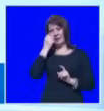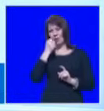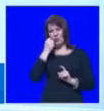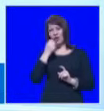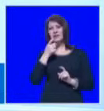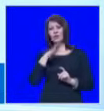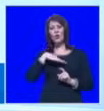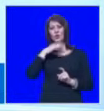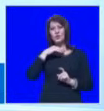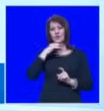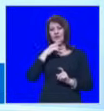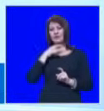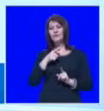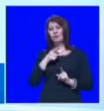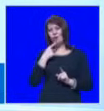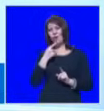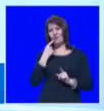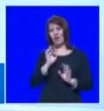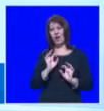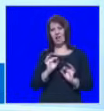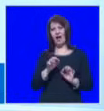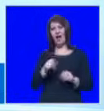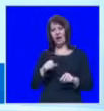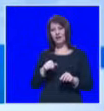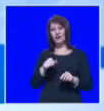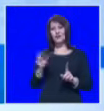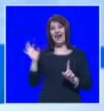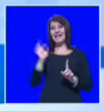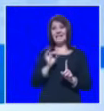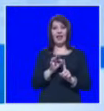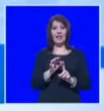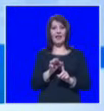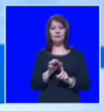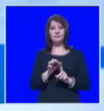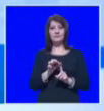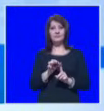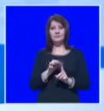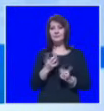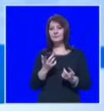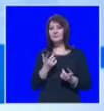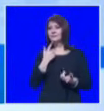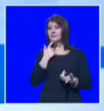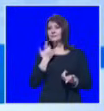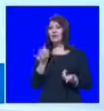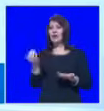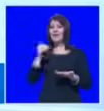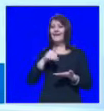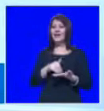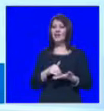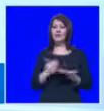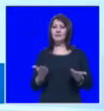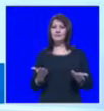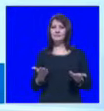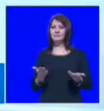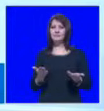че именно това е целта на тази акция в момента. А откъде идва тази акция? Какъв е нейният адресат? Излишно е да